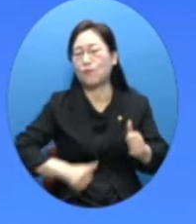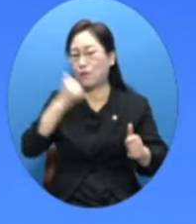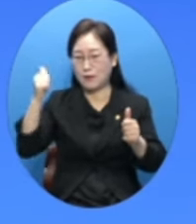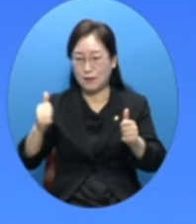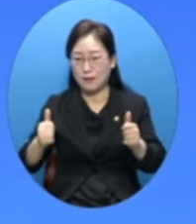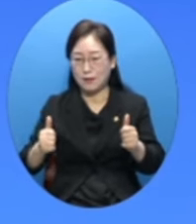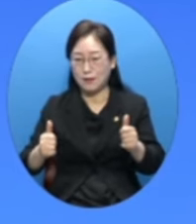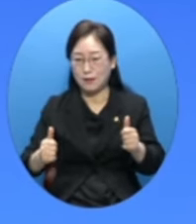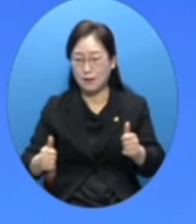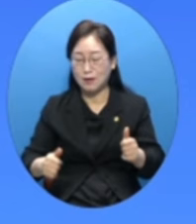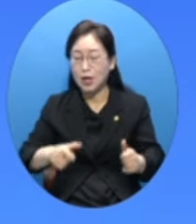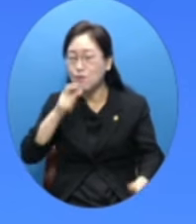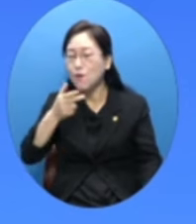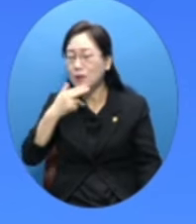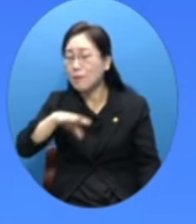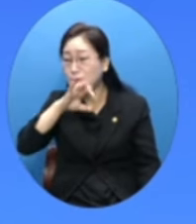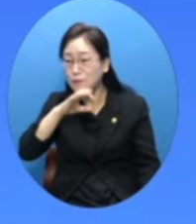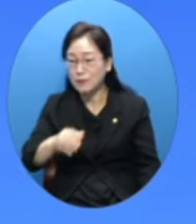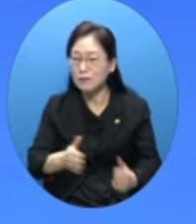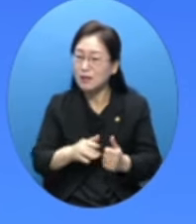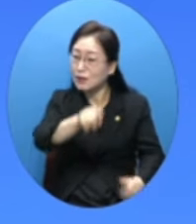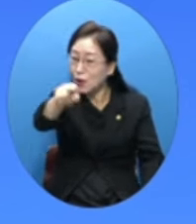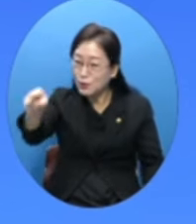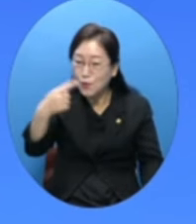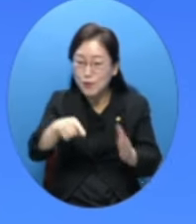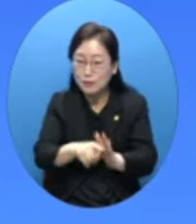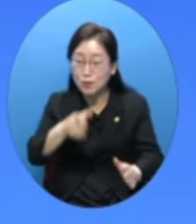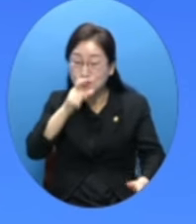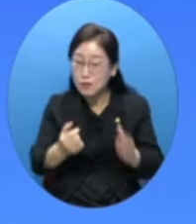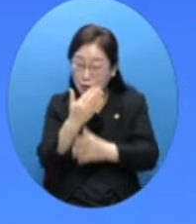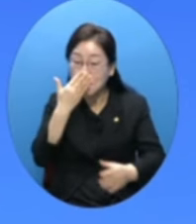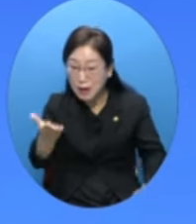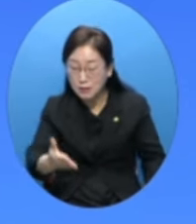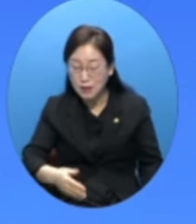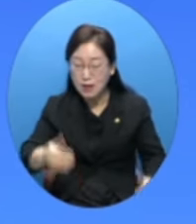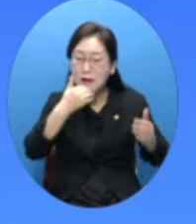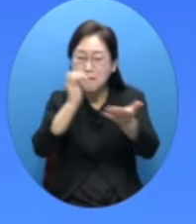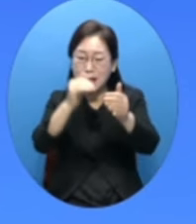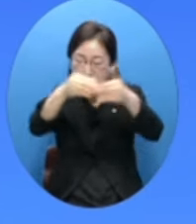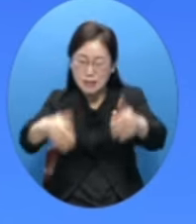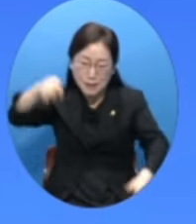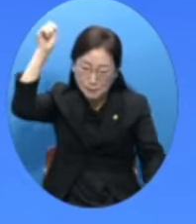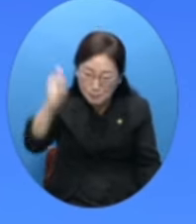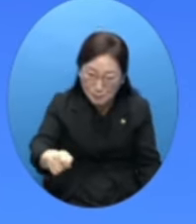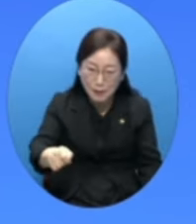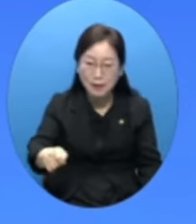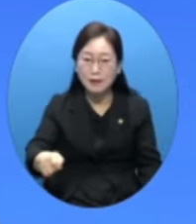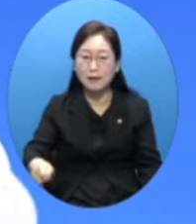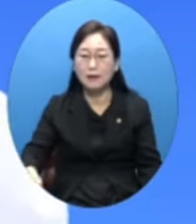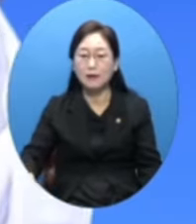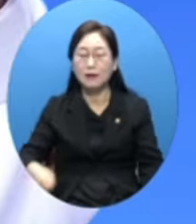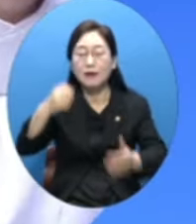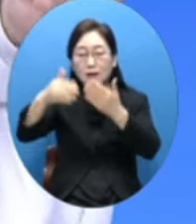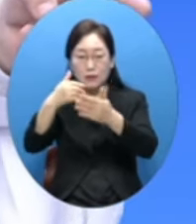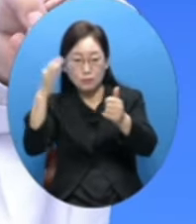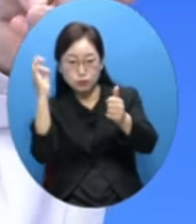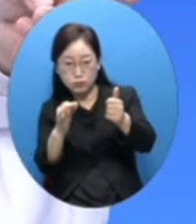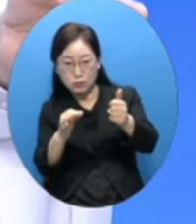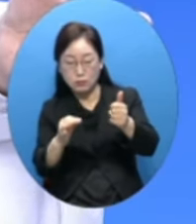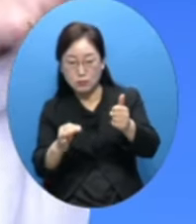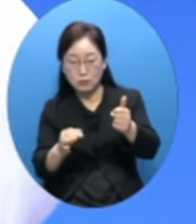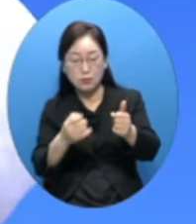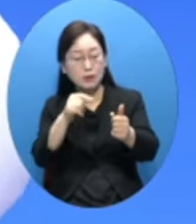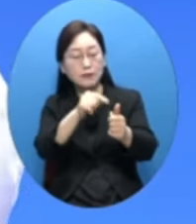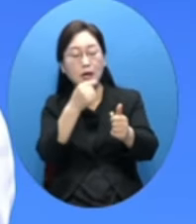없다고 또 불평하니까 내가 너희들에게 물을 내리야 하고 바위를 내려쳤습니다. 하나님께서 물을 바위를